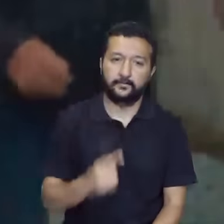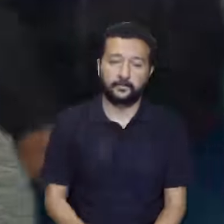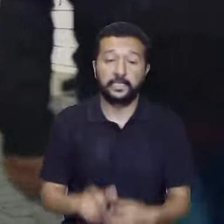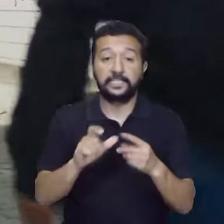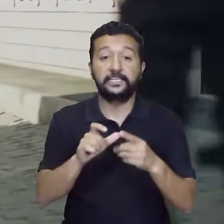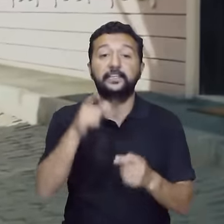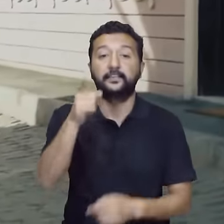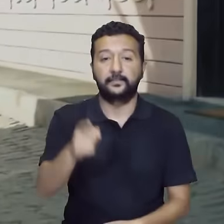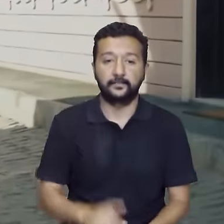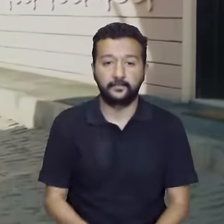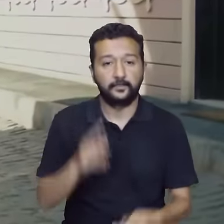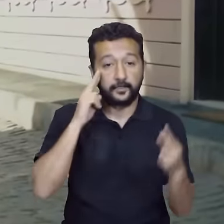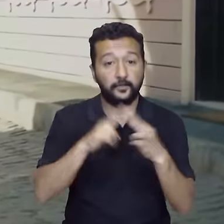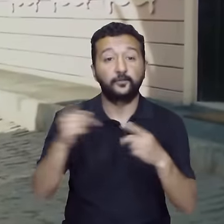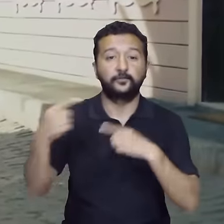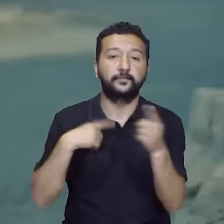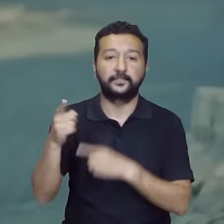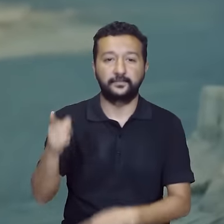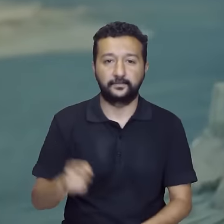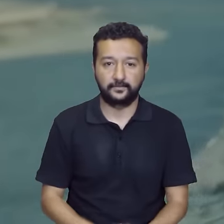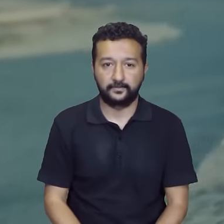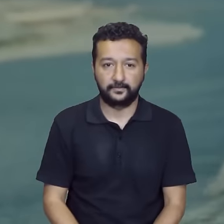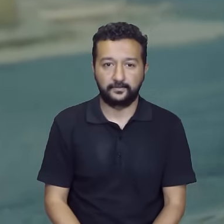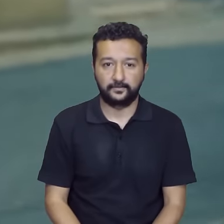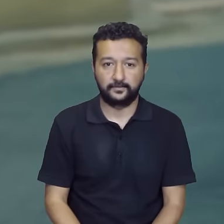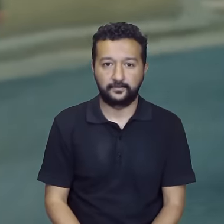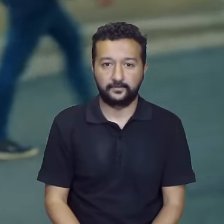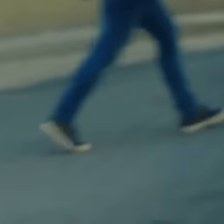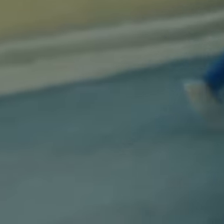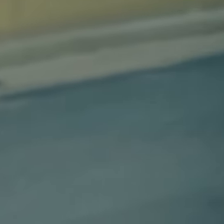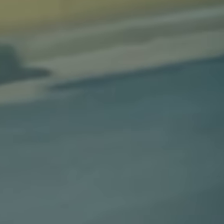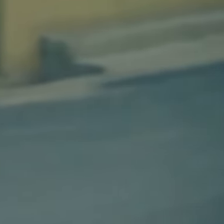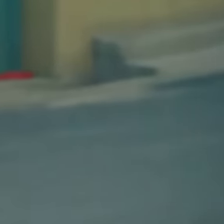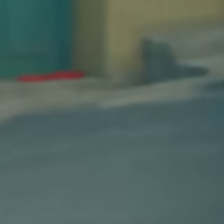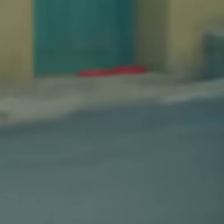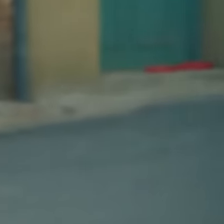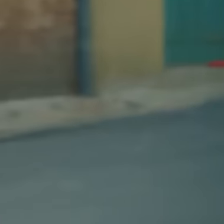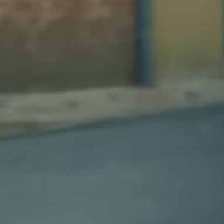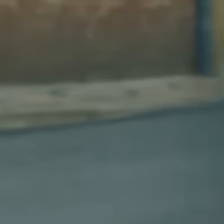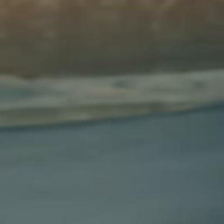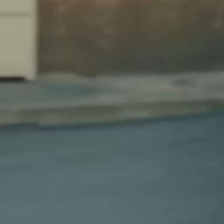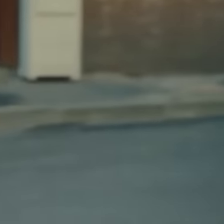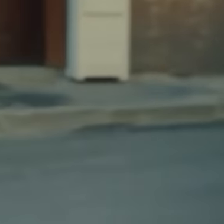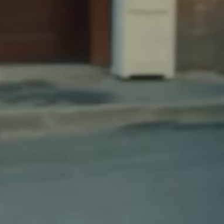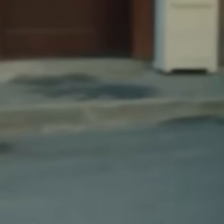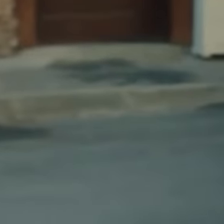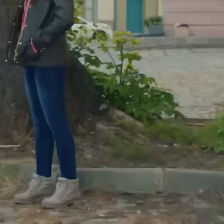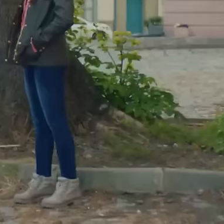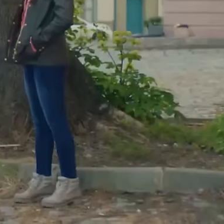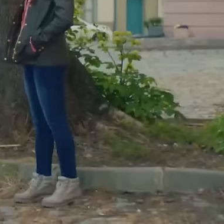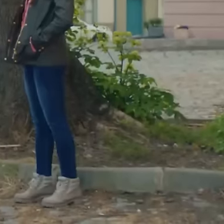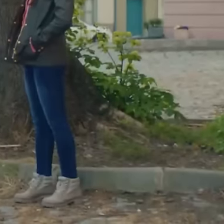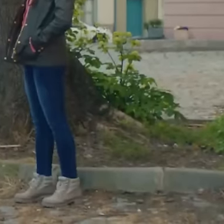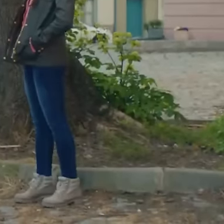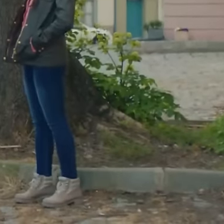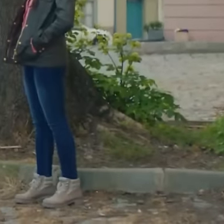Ha. Şener. Görüşürüz. Şener biz. Kolunun altına tabloyu alıp ters yöne gitti. İlyas keyiften dört köşe. Tuncay'la